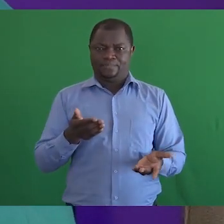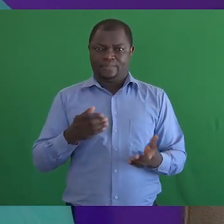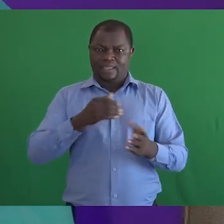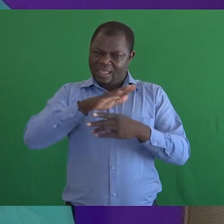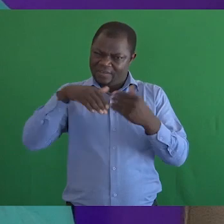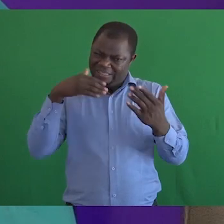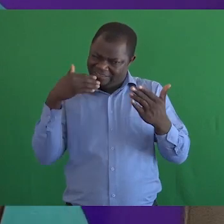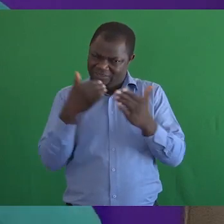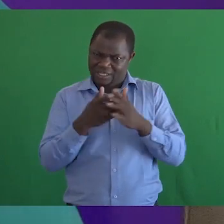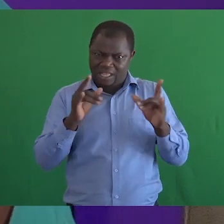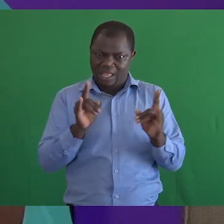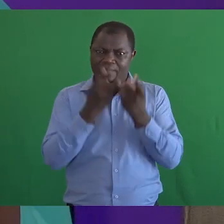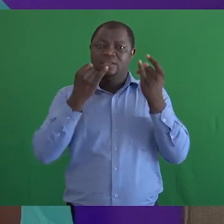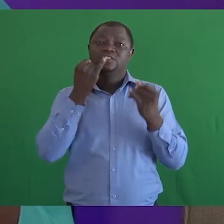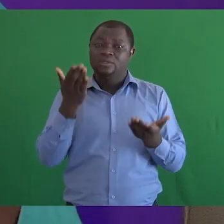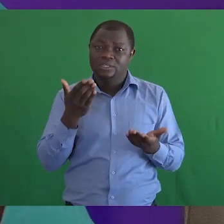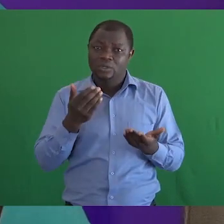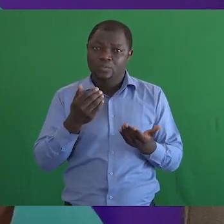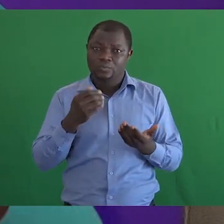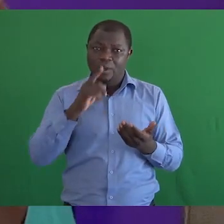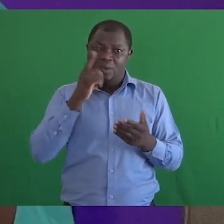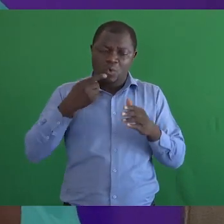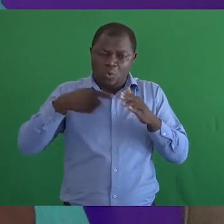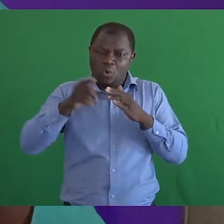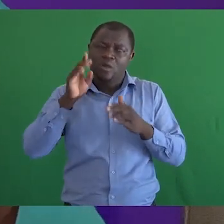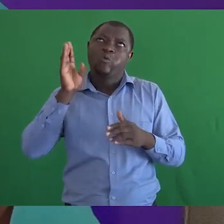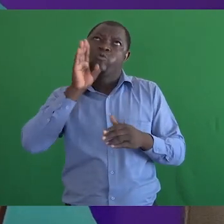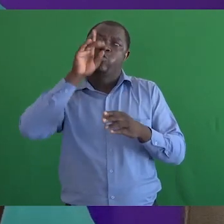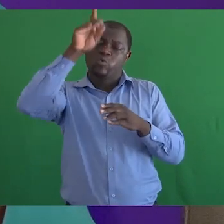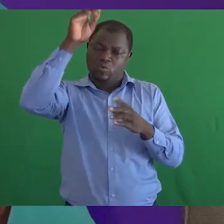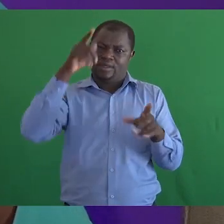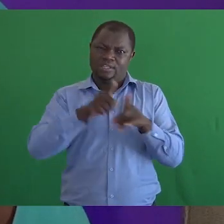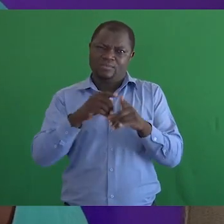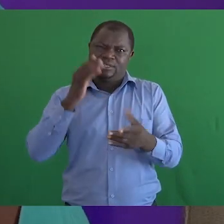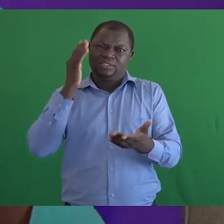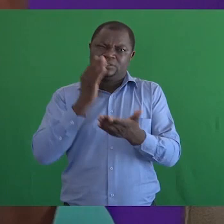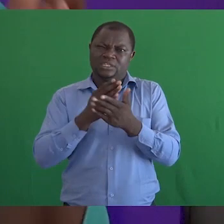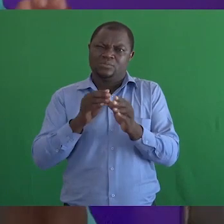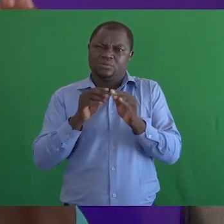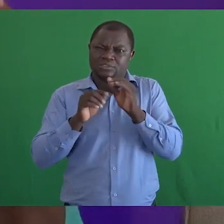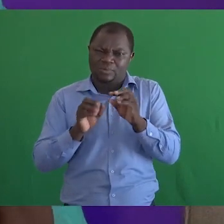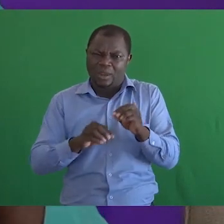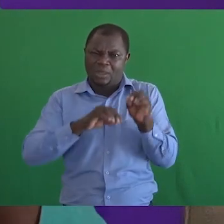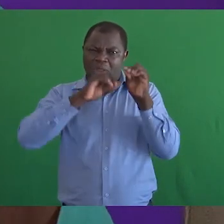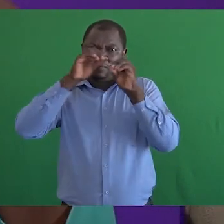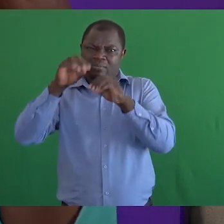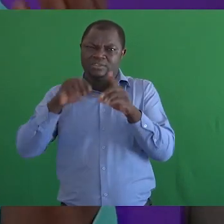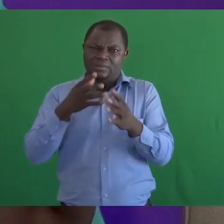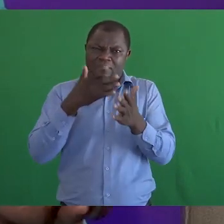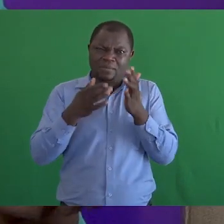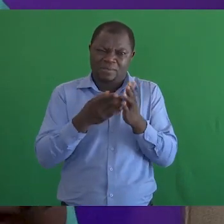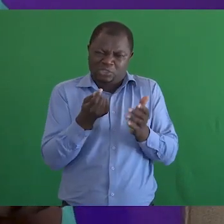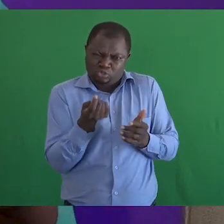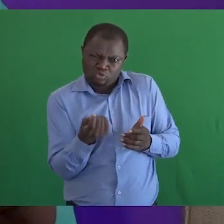Zvinotanga kungoitika ndizvo zvokuti kuenda kwacho kumakore kunotanga kuchiita zvishoma mwemwedzi wadarikira ropa racho